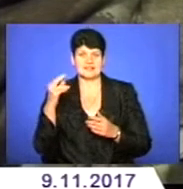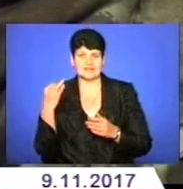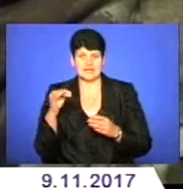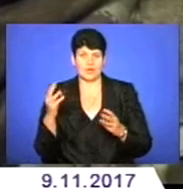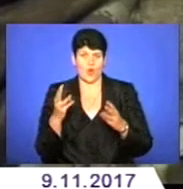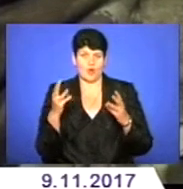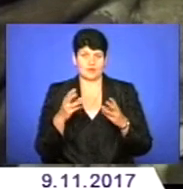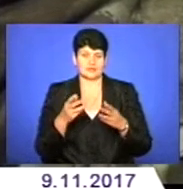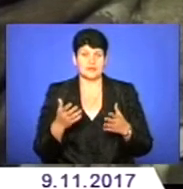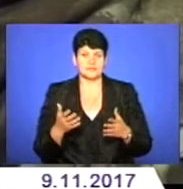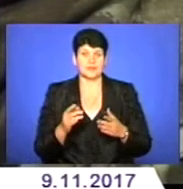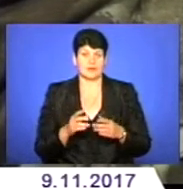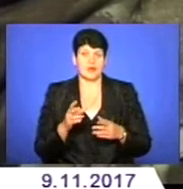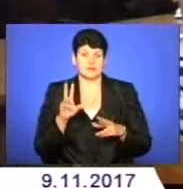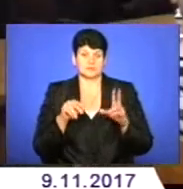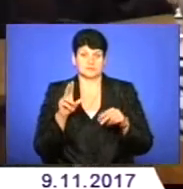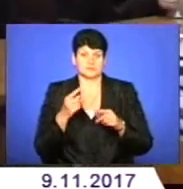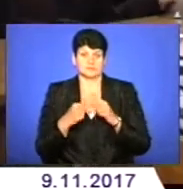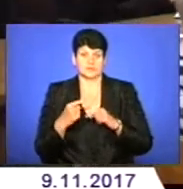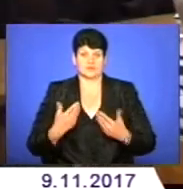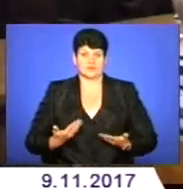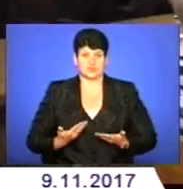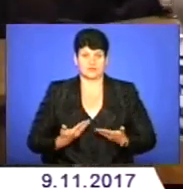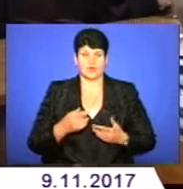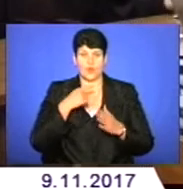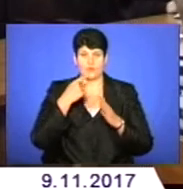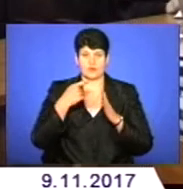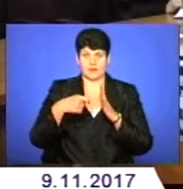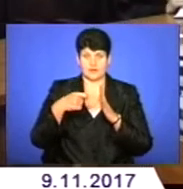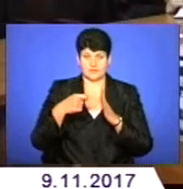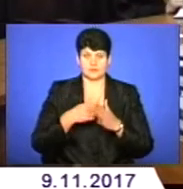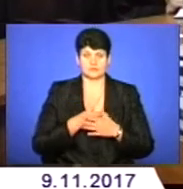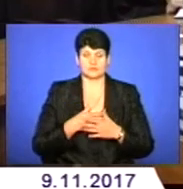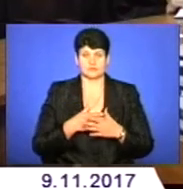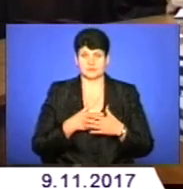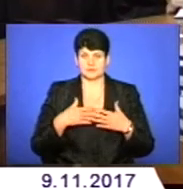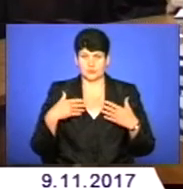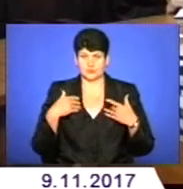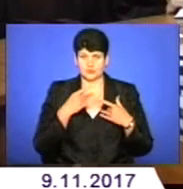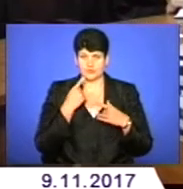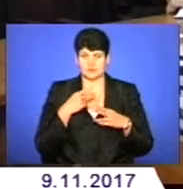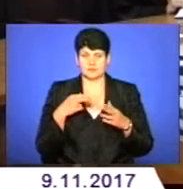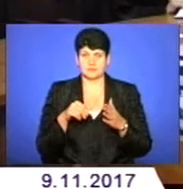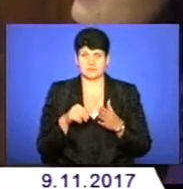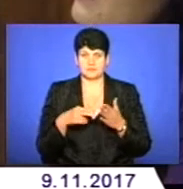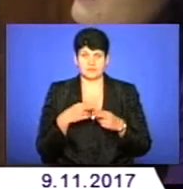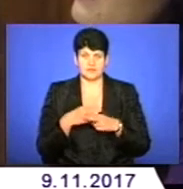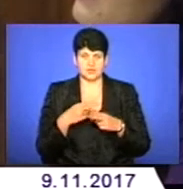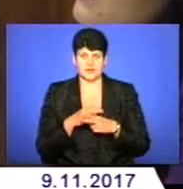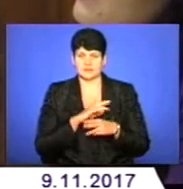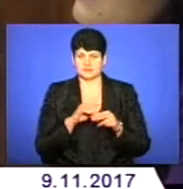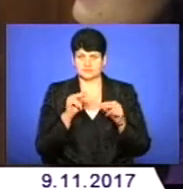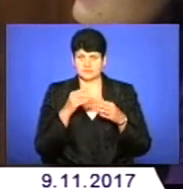пощастило повернутися живим. На камеру хлопець говорити відмовляється, каже, дошкуляє несправедливість. Побратим Сергія Ярослав каже,